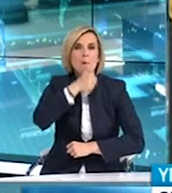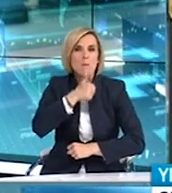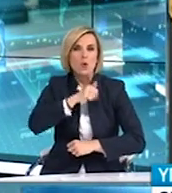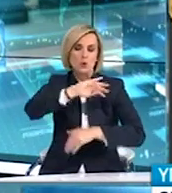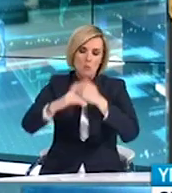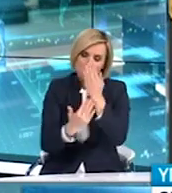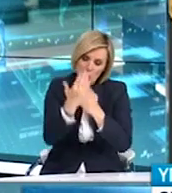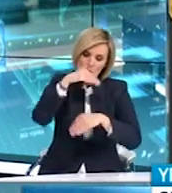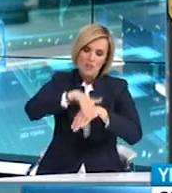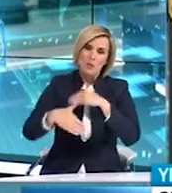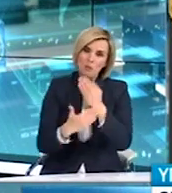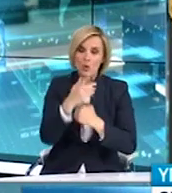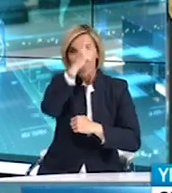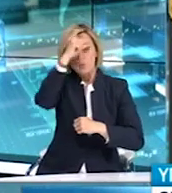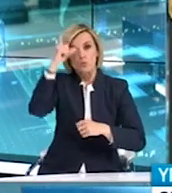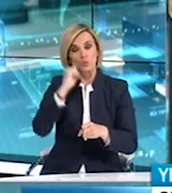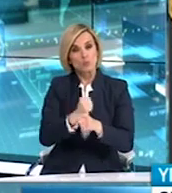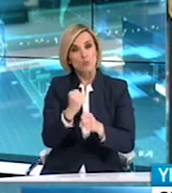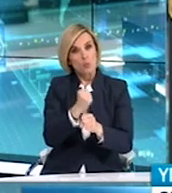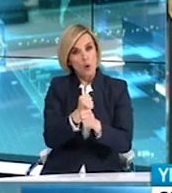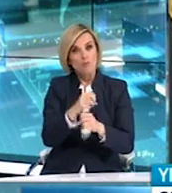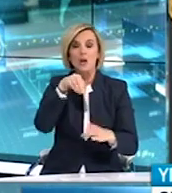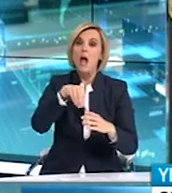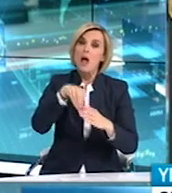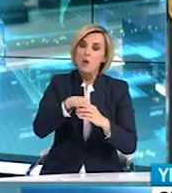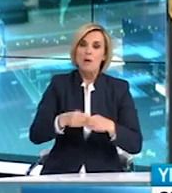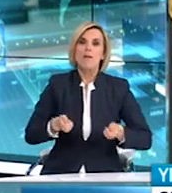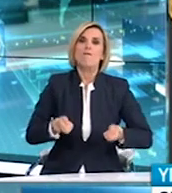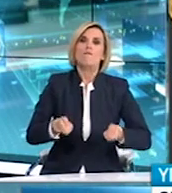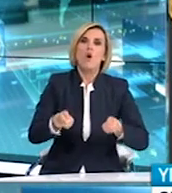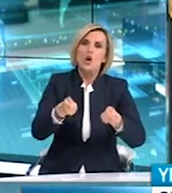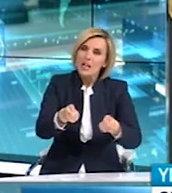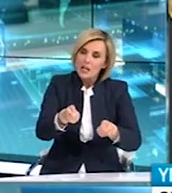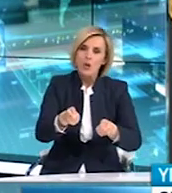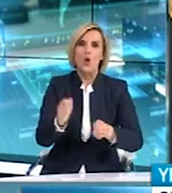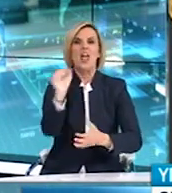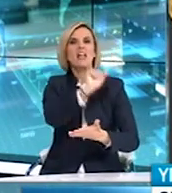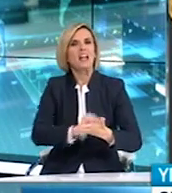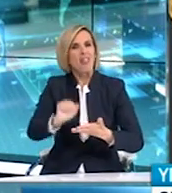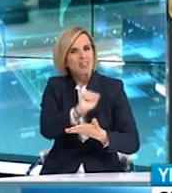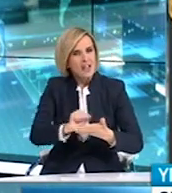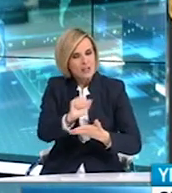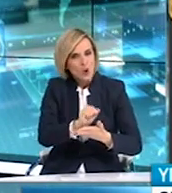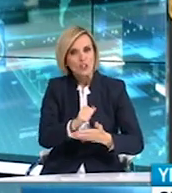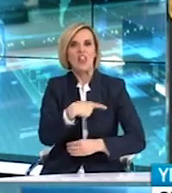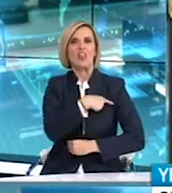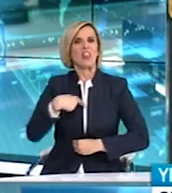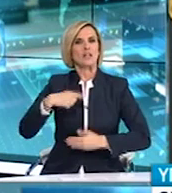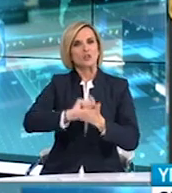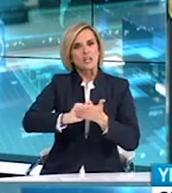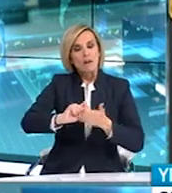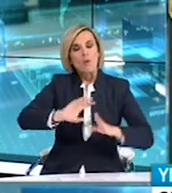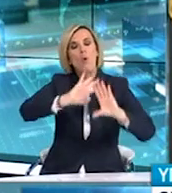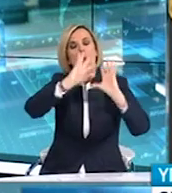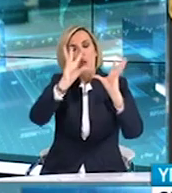Αλλά επίσης και στο υπόλοιπο νοσοκομιακό προσωπικό, τραυματιοφορείς, προσωπικό καθαριότητας, διοικητικούς και